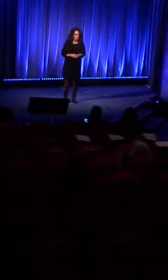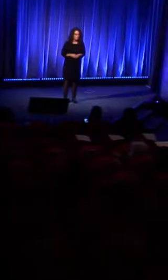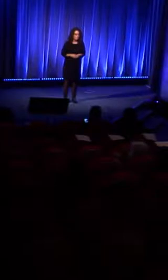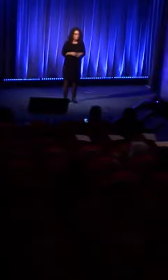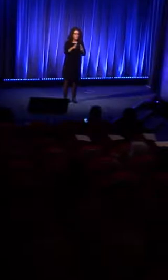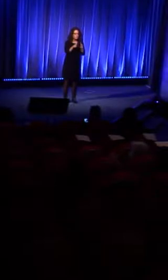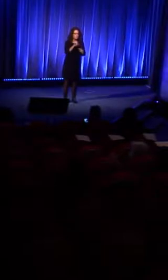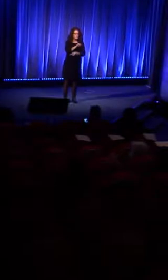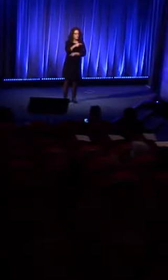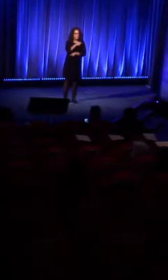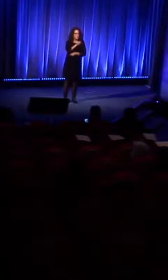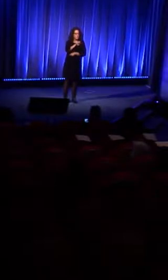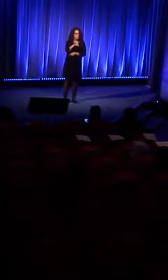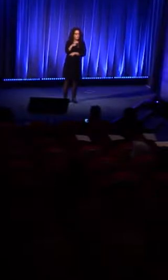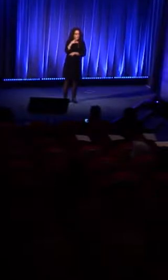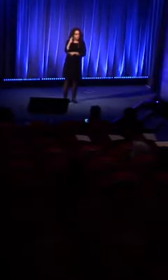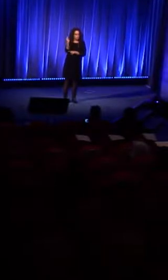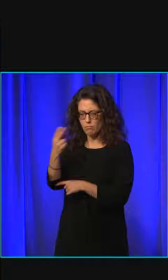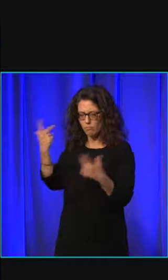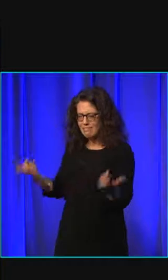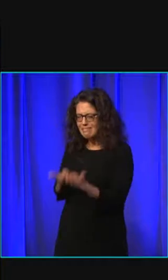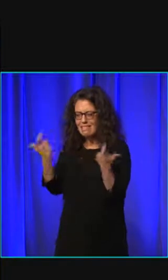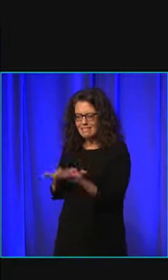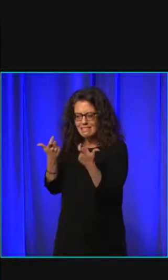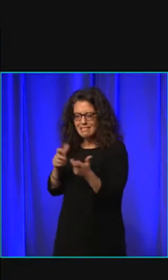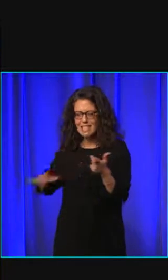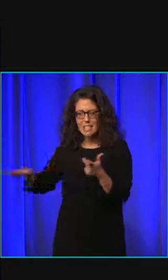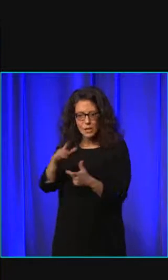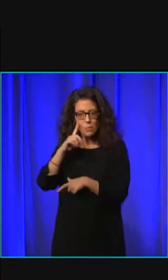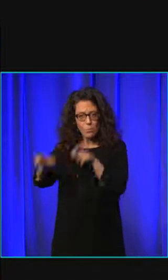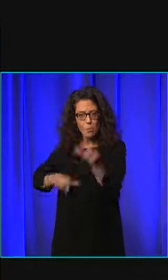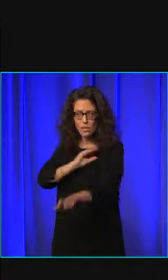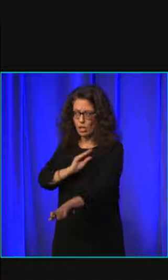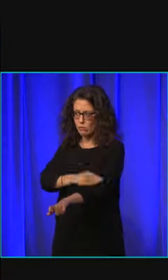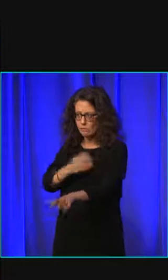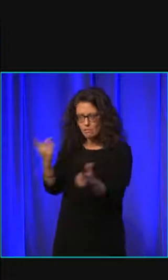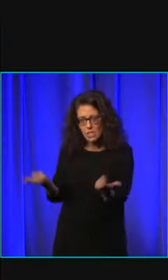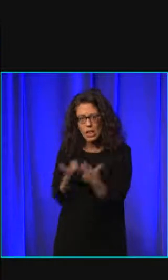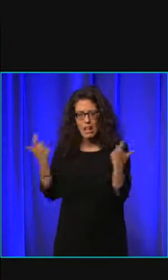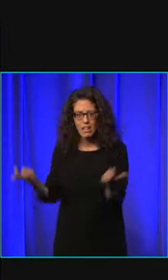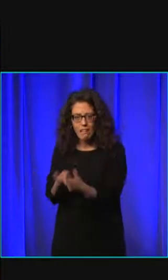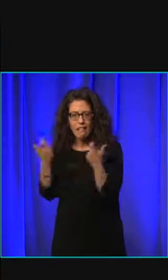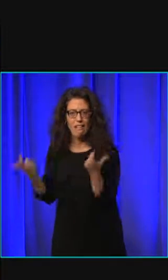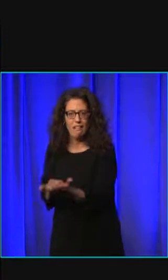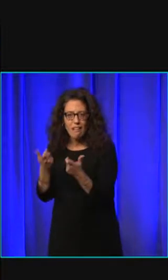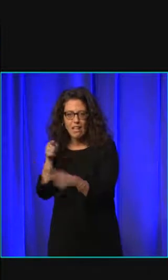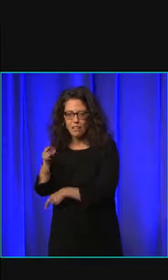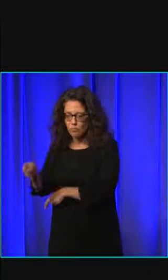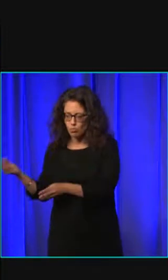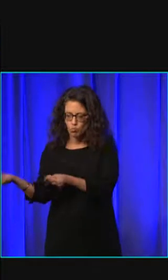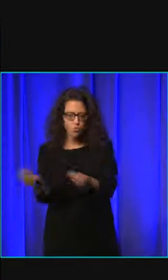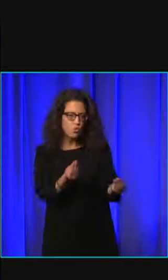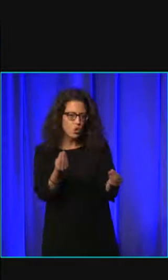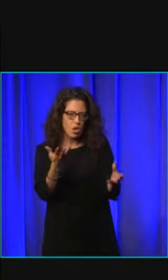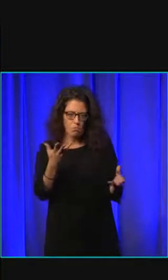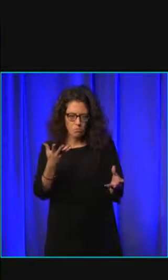donc un campus où ces sportifs ils s'entraînent, où l'INSEP leur offre les meilleures conditions